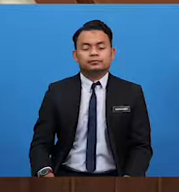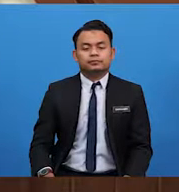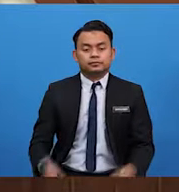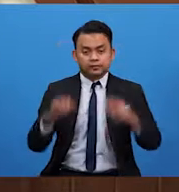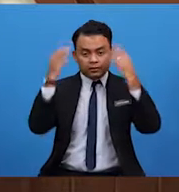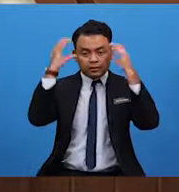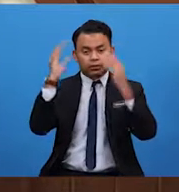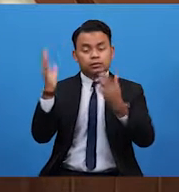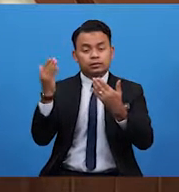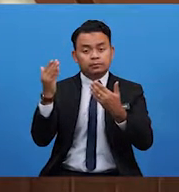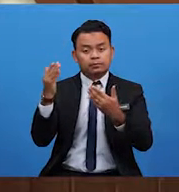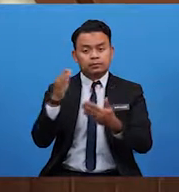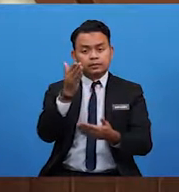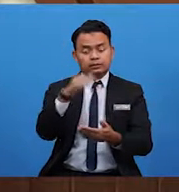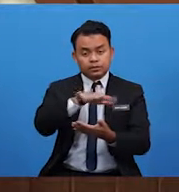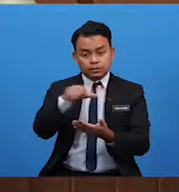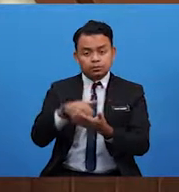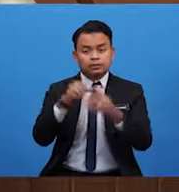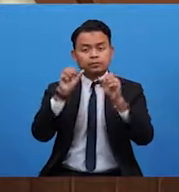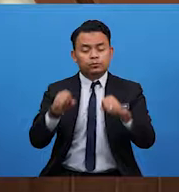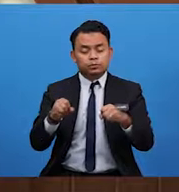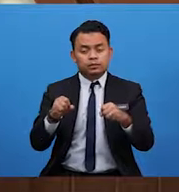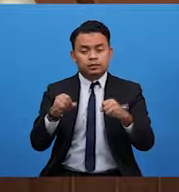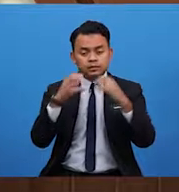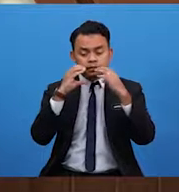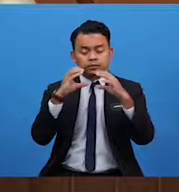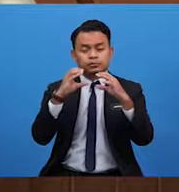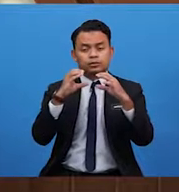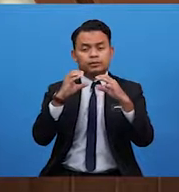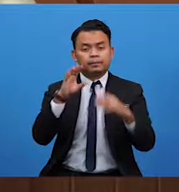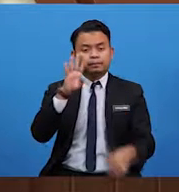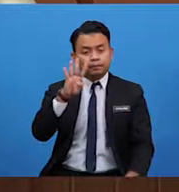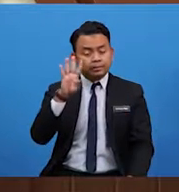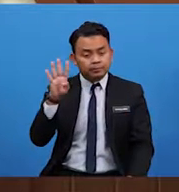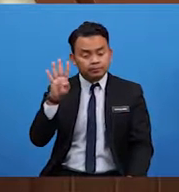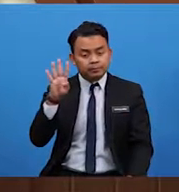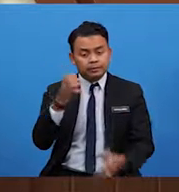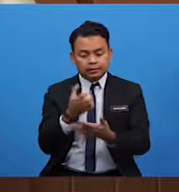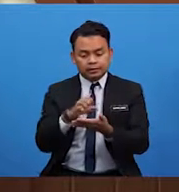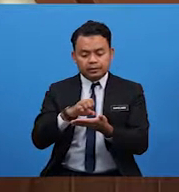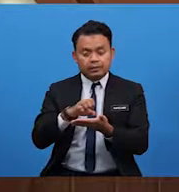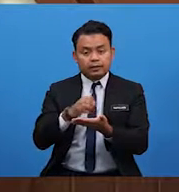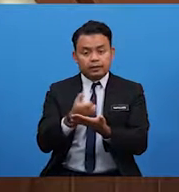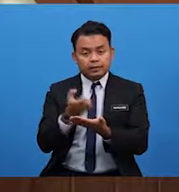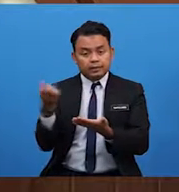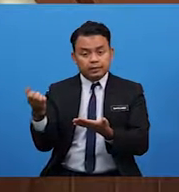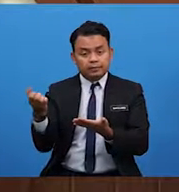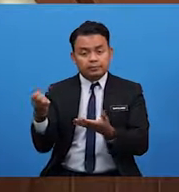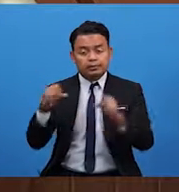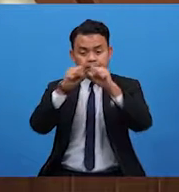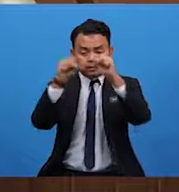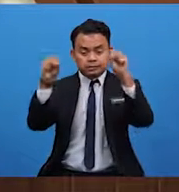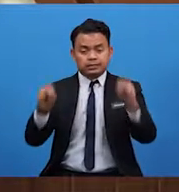Cikgu harap anda semua boleh menyebut keempat-empat elemen sistem elektrik yang cikgu nyatakan